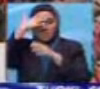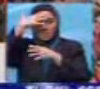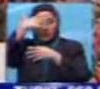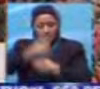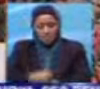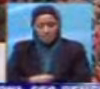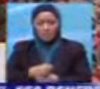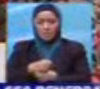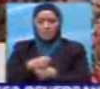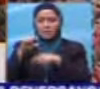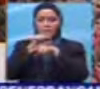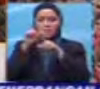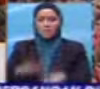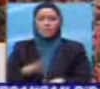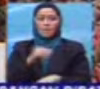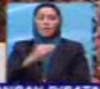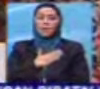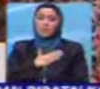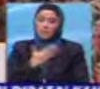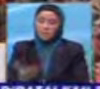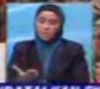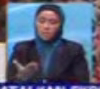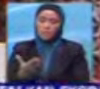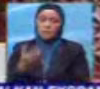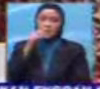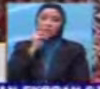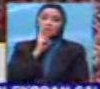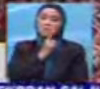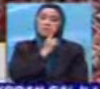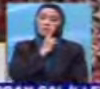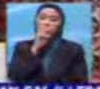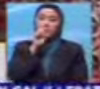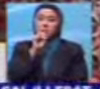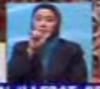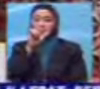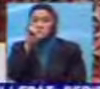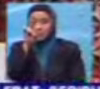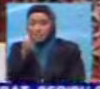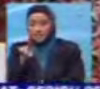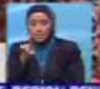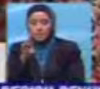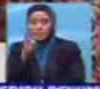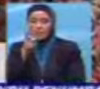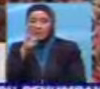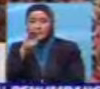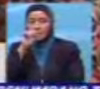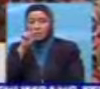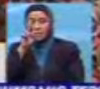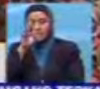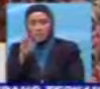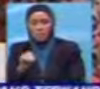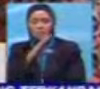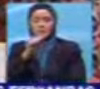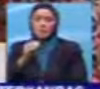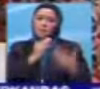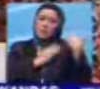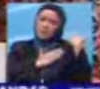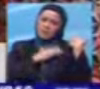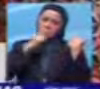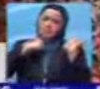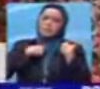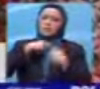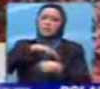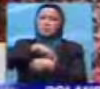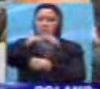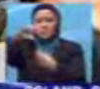dengan keyakinan pengguna dan juga kita punya komitmen Side Bistro terhadap alam sekitar, kami terus menggunakan